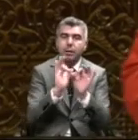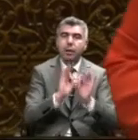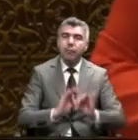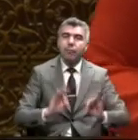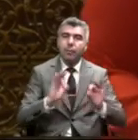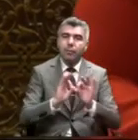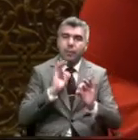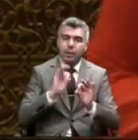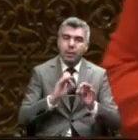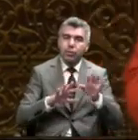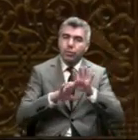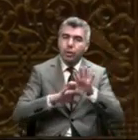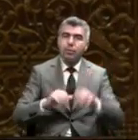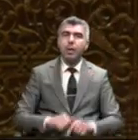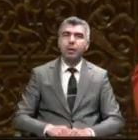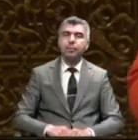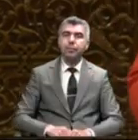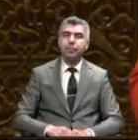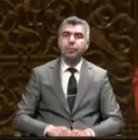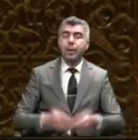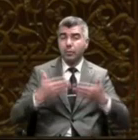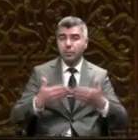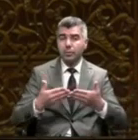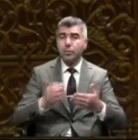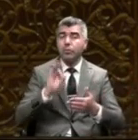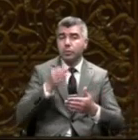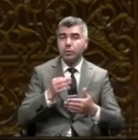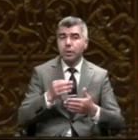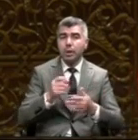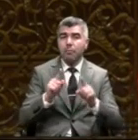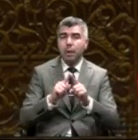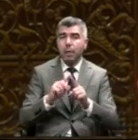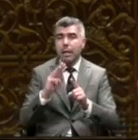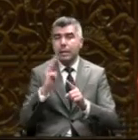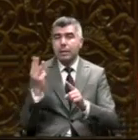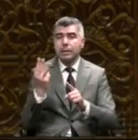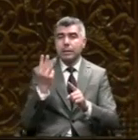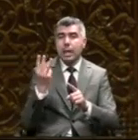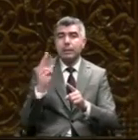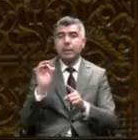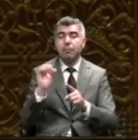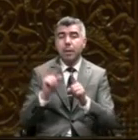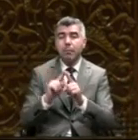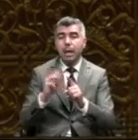في المجال الاجتماعي ونعي تمام الوعي ان الثلث الزمن الحكومي الذي يولى لم يكن